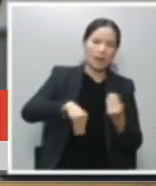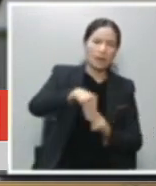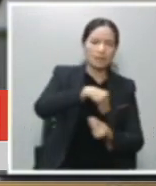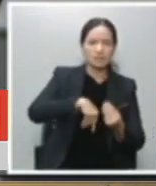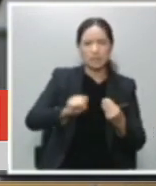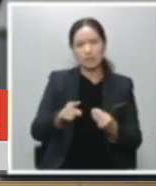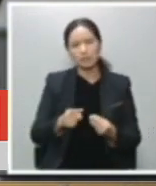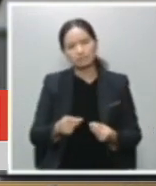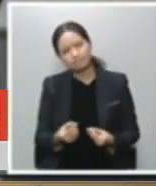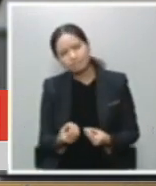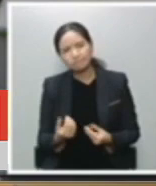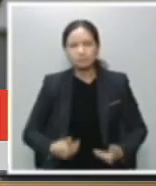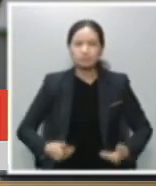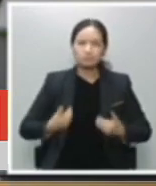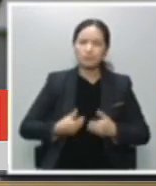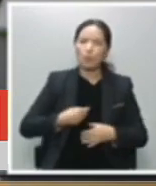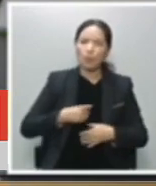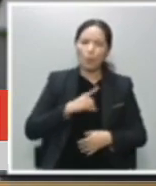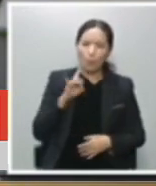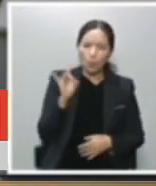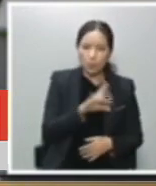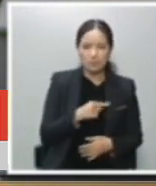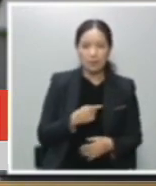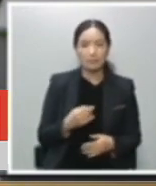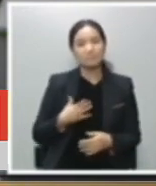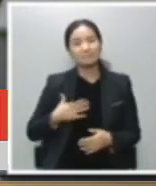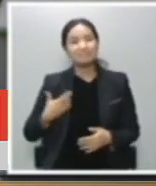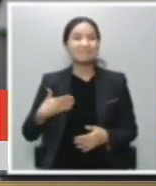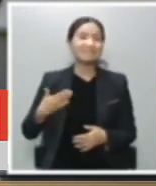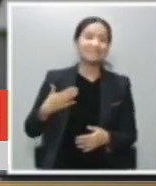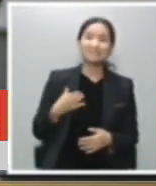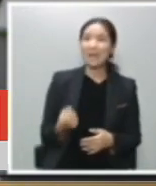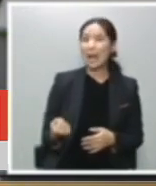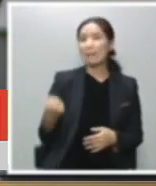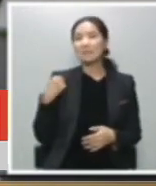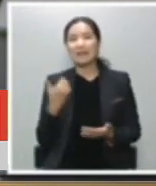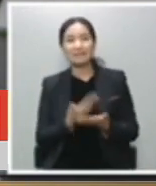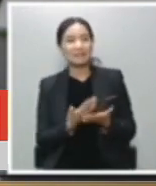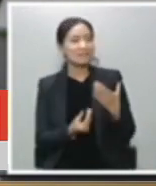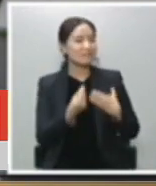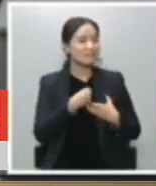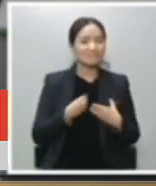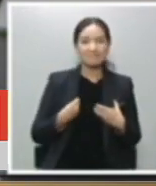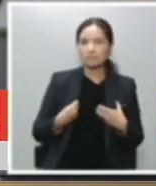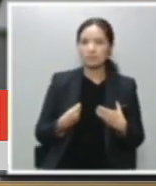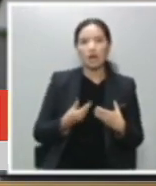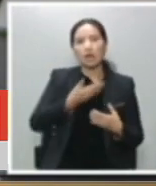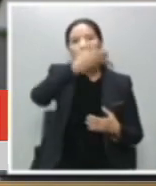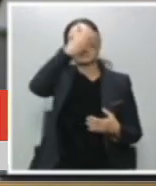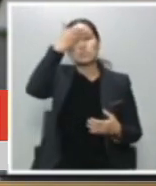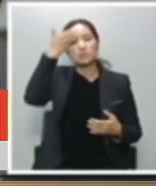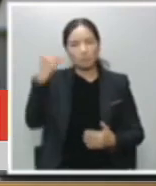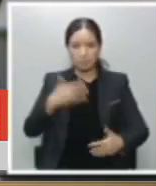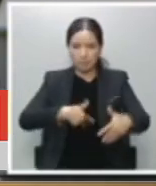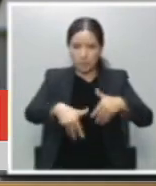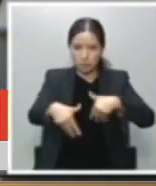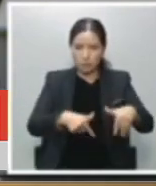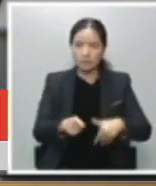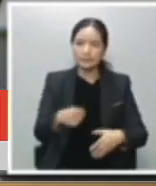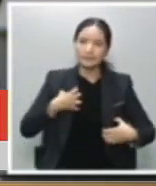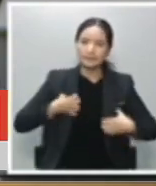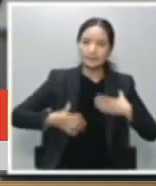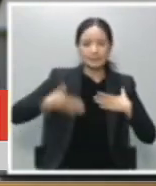างหนักอย่าเพลินกับอำนาจวาสนาและเงินตราจนลืมประชาชนที่กำลังทุกข์ย